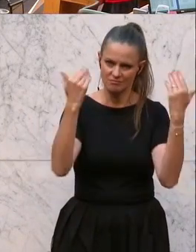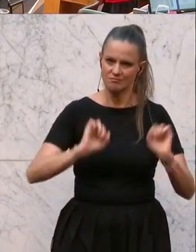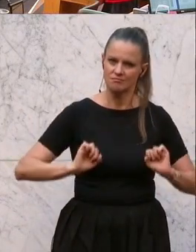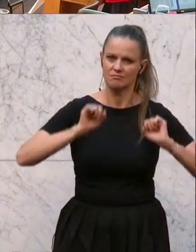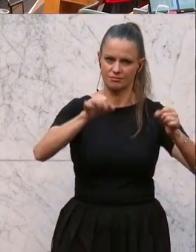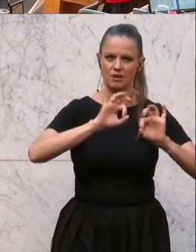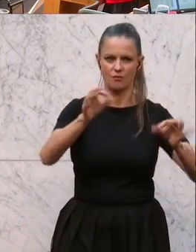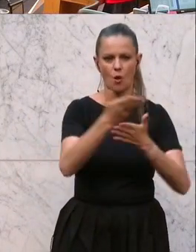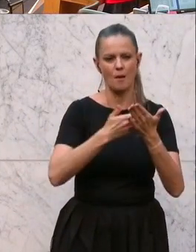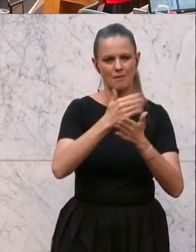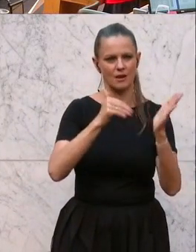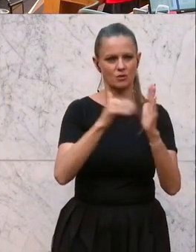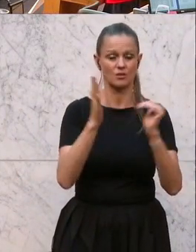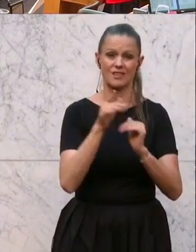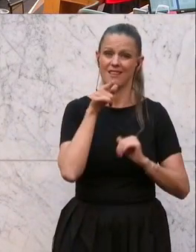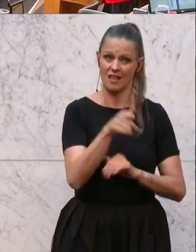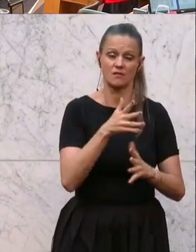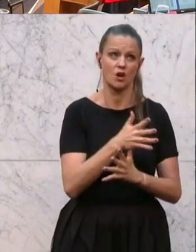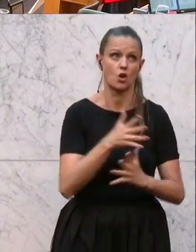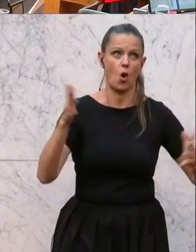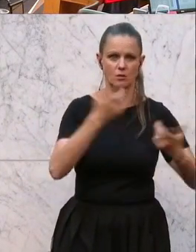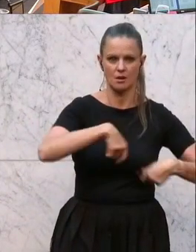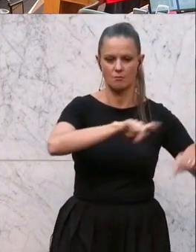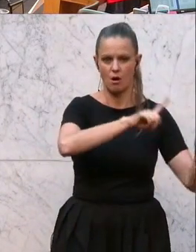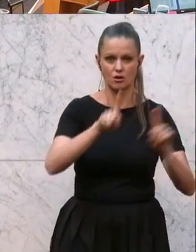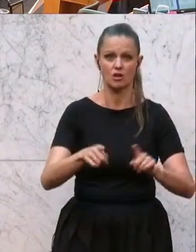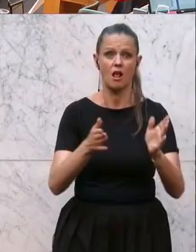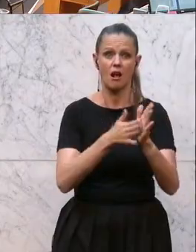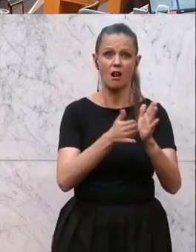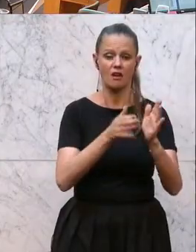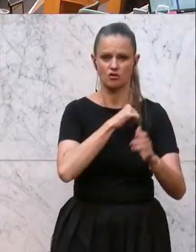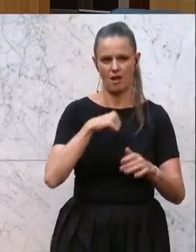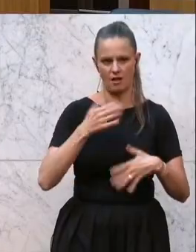fürs Bildungssystem, weil das ist eine riesengroße Baustelle. Klatschen allein hilft nicht.